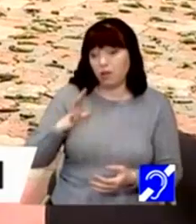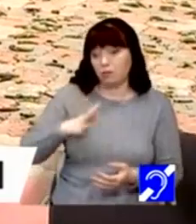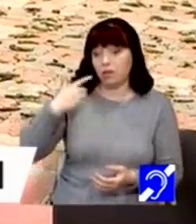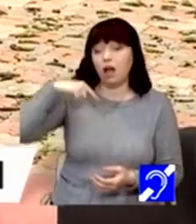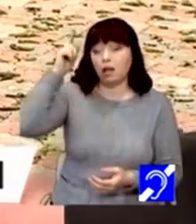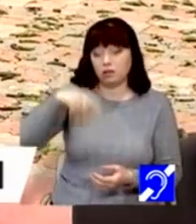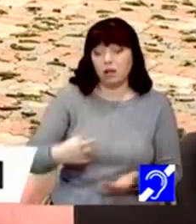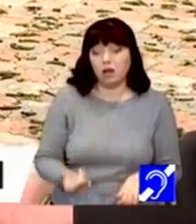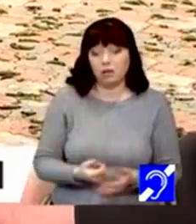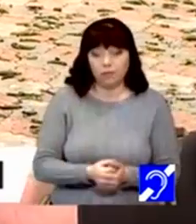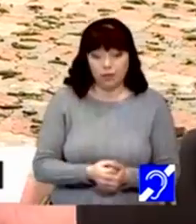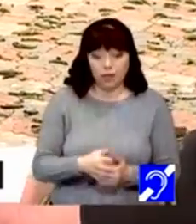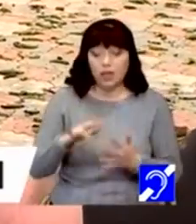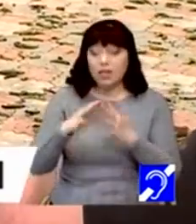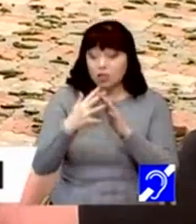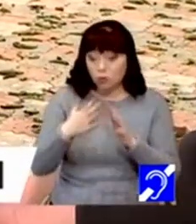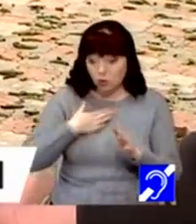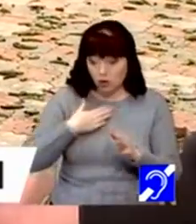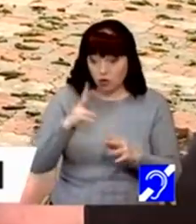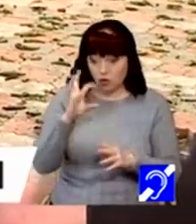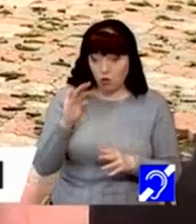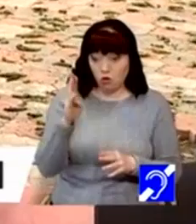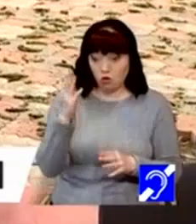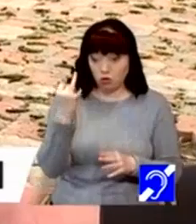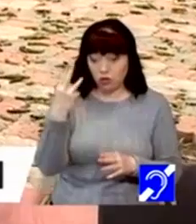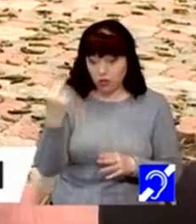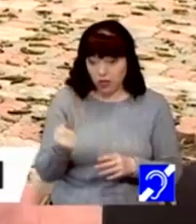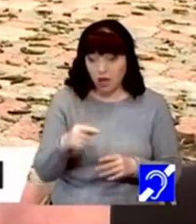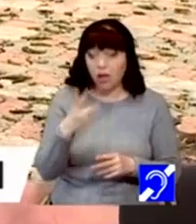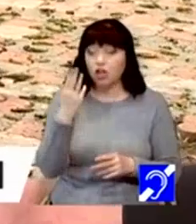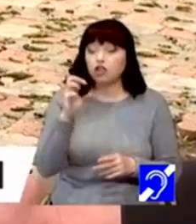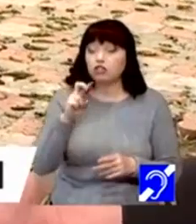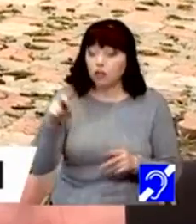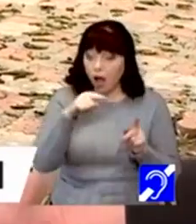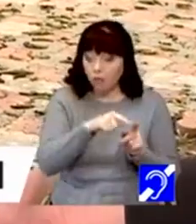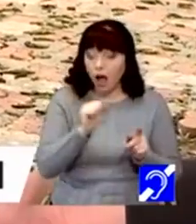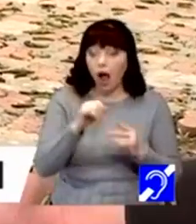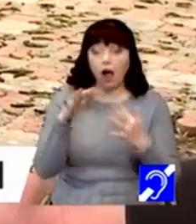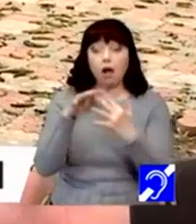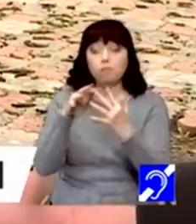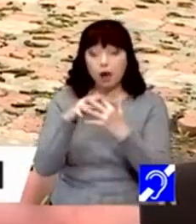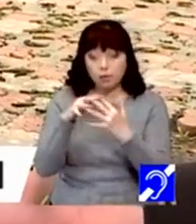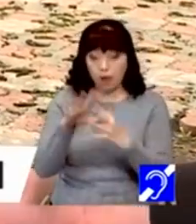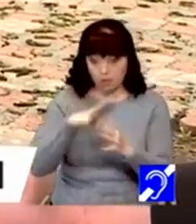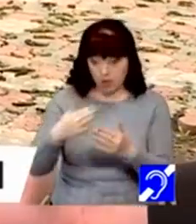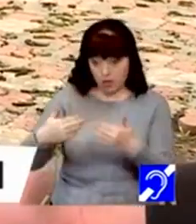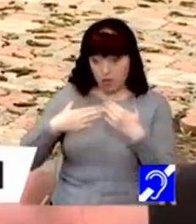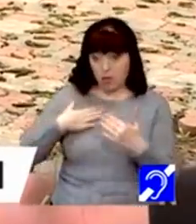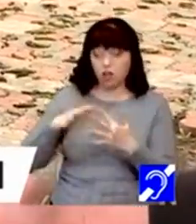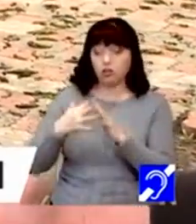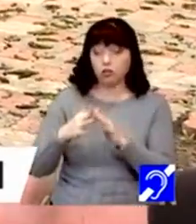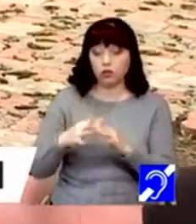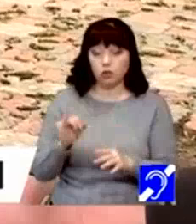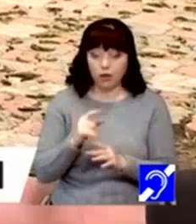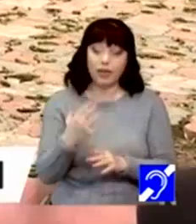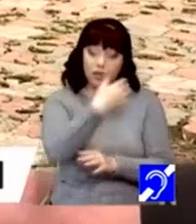satul nostru a fost mai sa mijloc pentru a se stabili am coșnița da luptele era din partea noastra de sete sunt